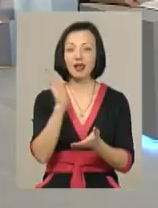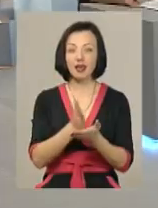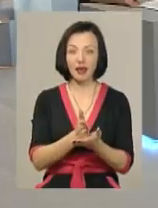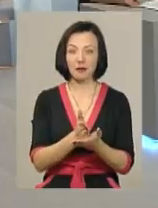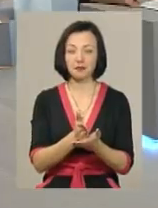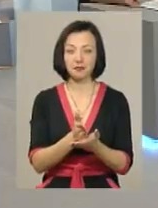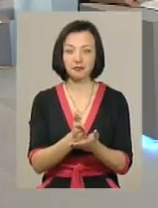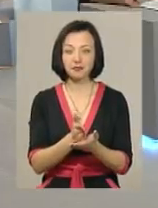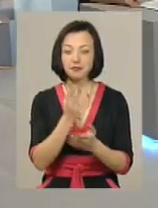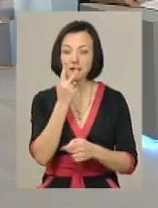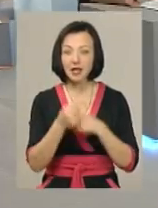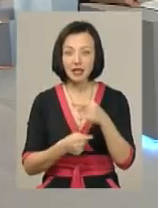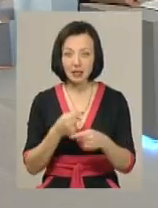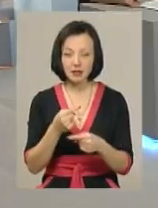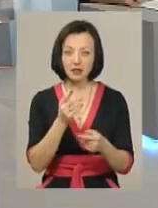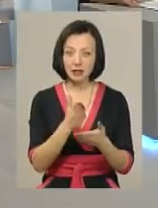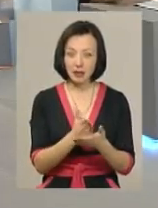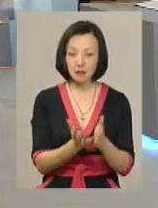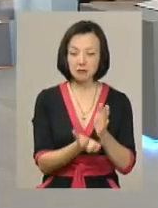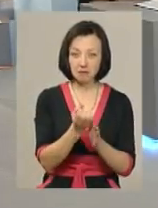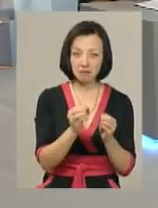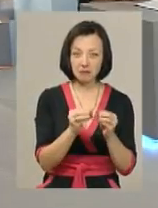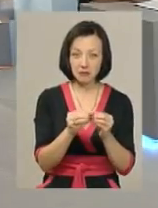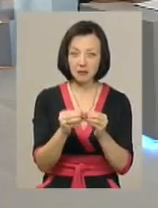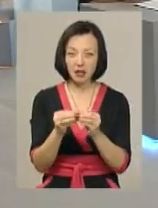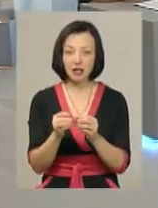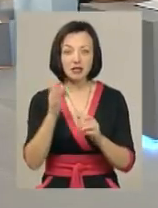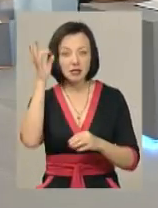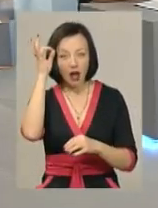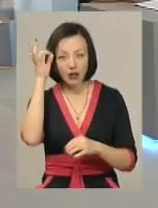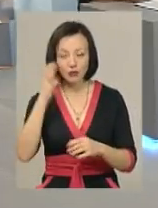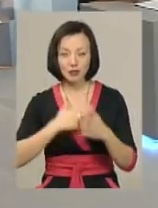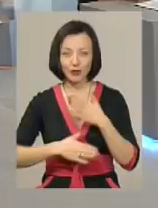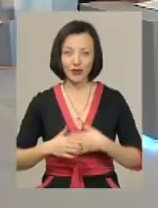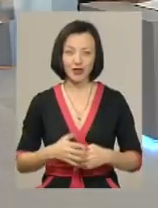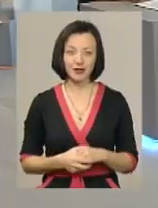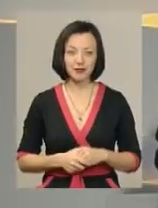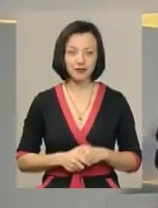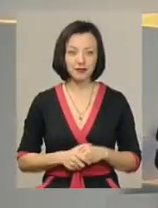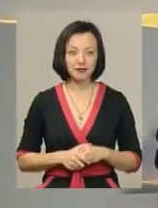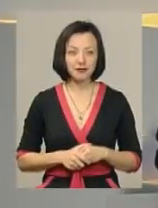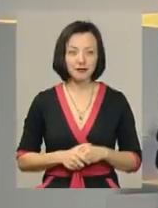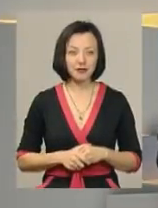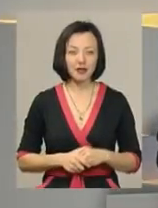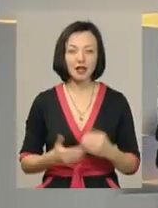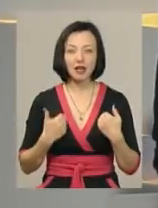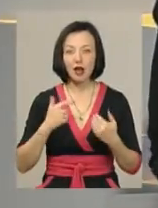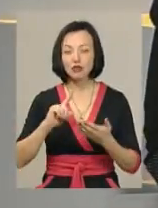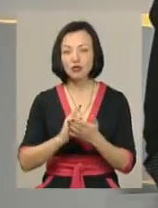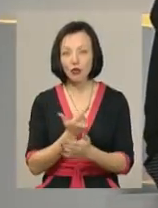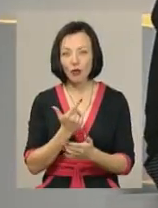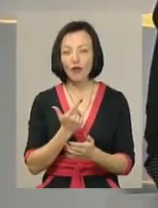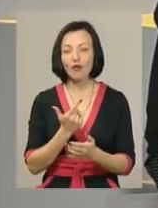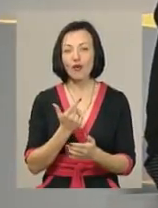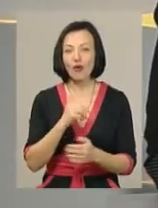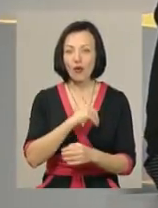є традиція вона підтримується і згадується про неї з задоволенням дякую пані Світлано пані Я знову апелюю до